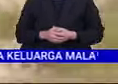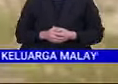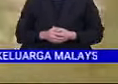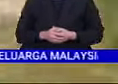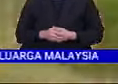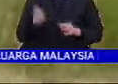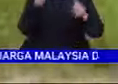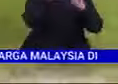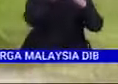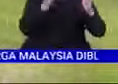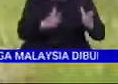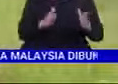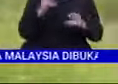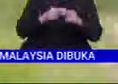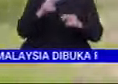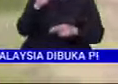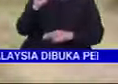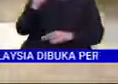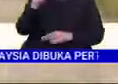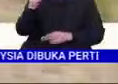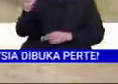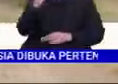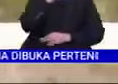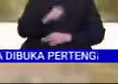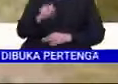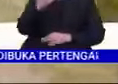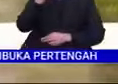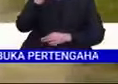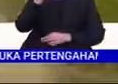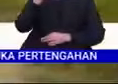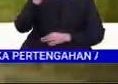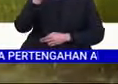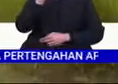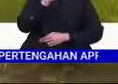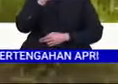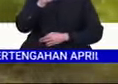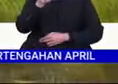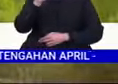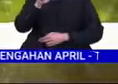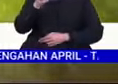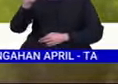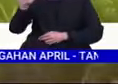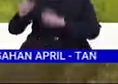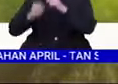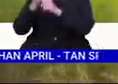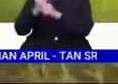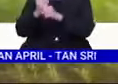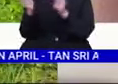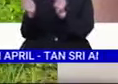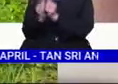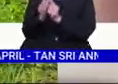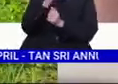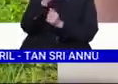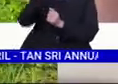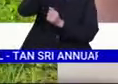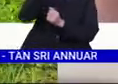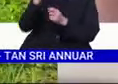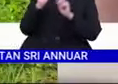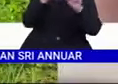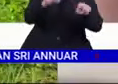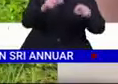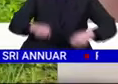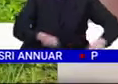memangsa demi cabai 43 tahun dilaporkan di bahan buaya ketika bersama ibu dan bapaknya semasa pergi menangkap ikan